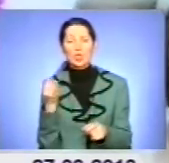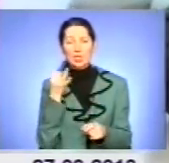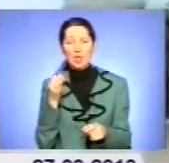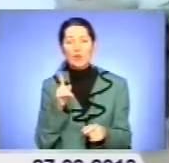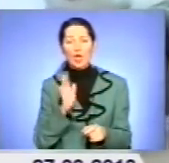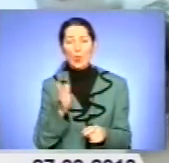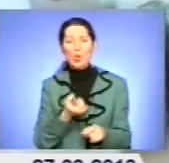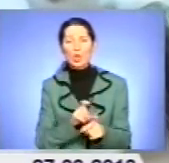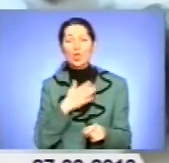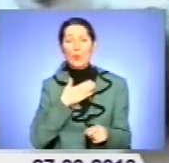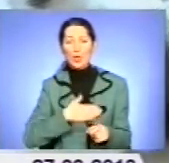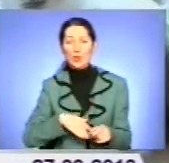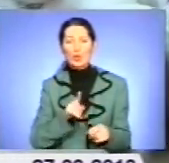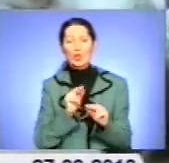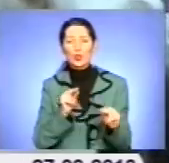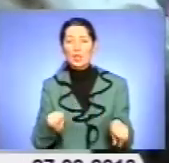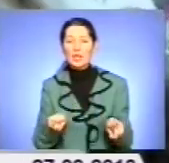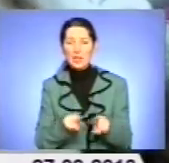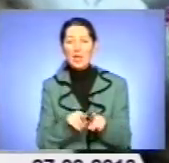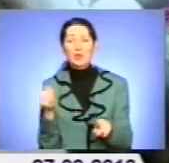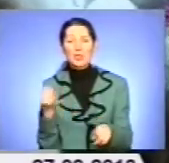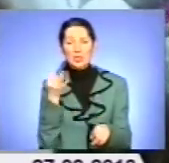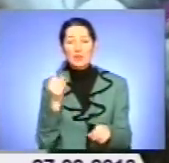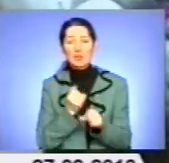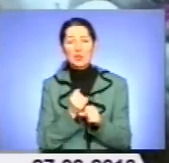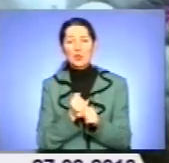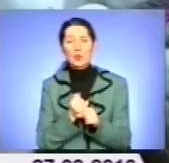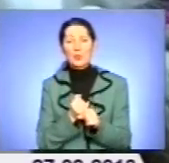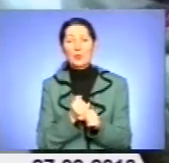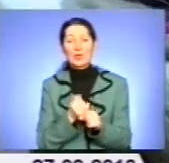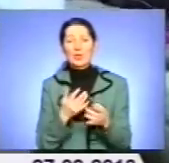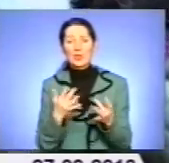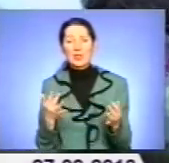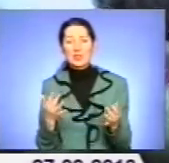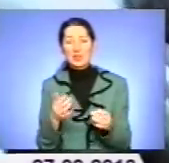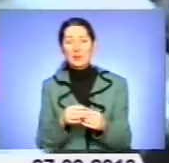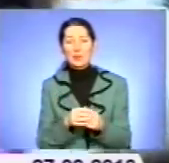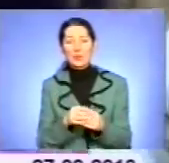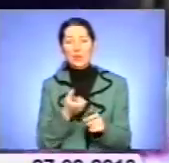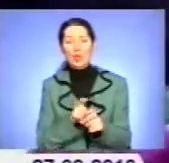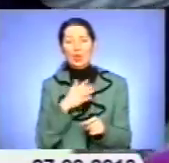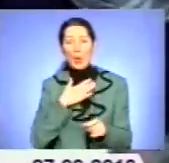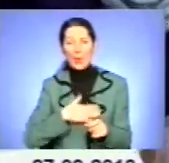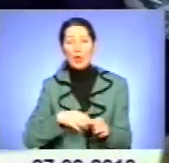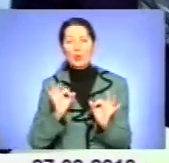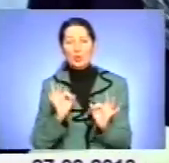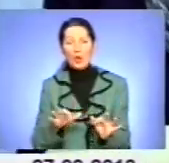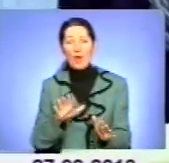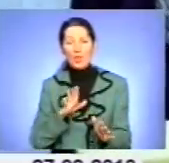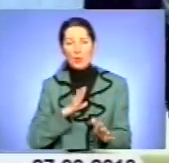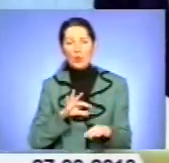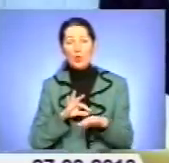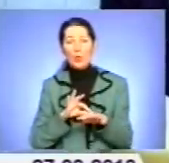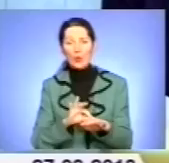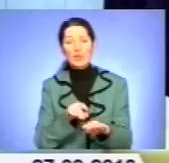дуже приємно, що вчителі також зацікавилися. Хтось зробив хвости, хтось лаби. Ну, дуже приємно насправді було тут провести цей